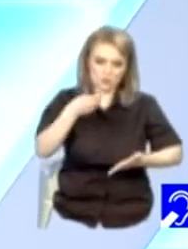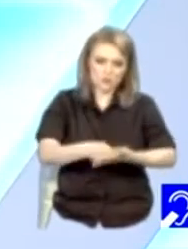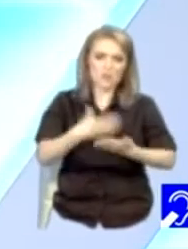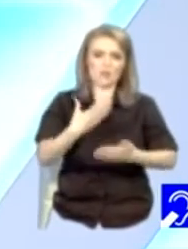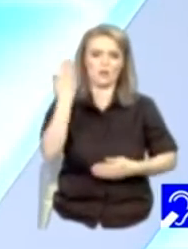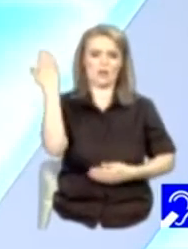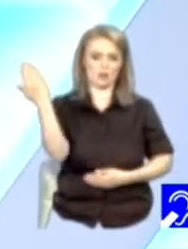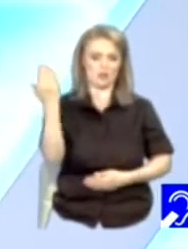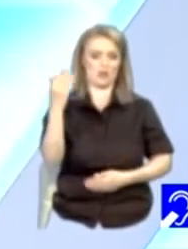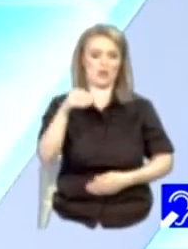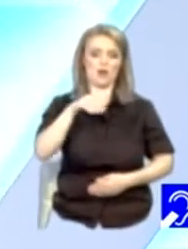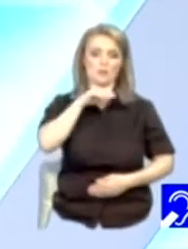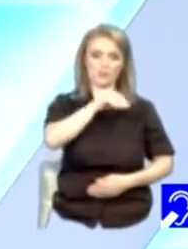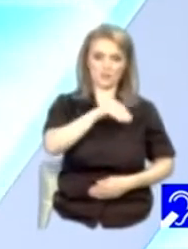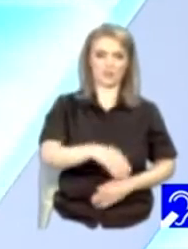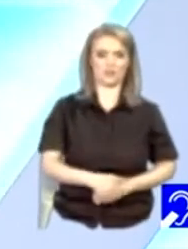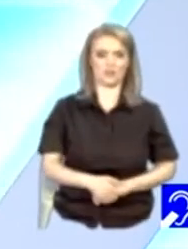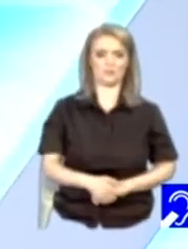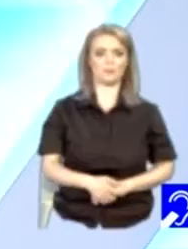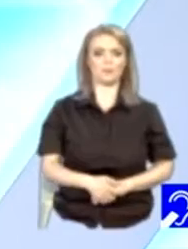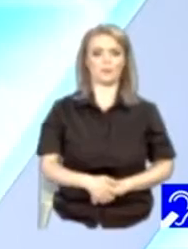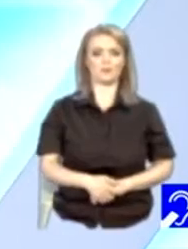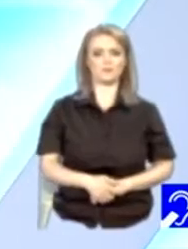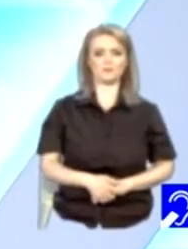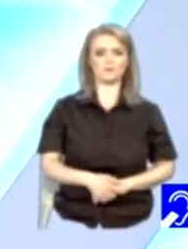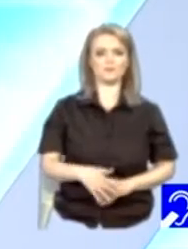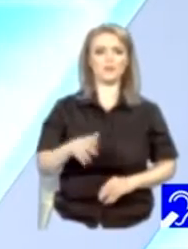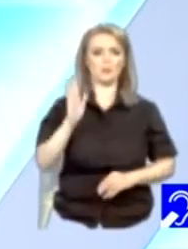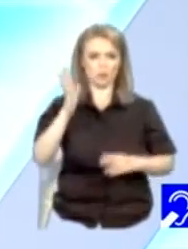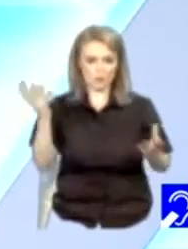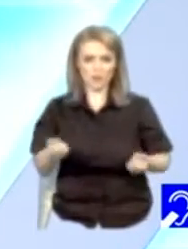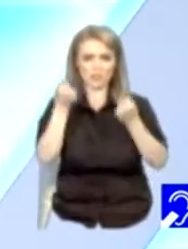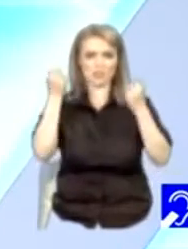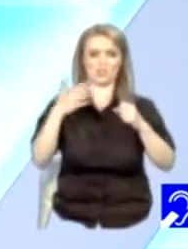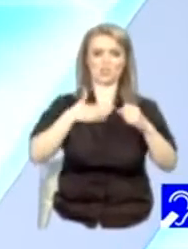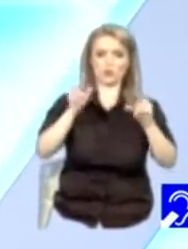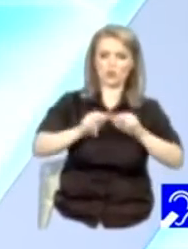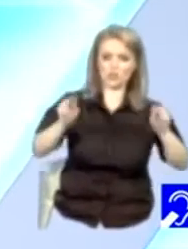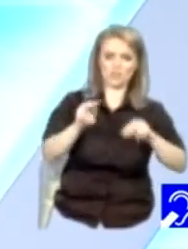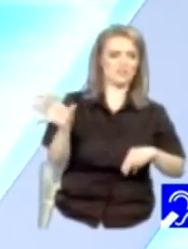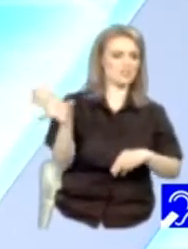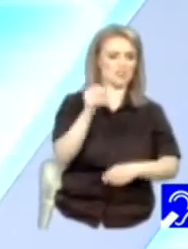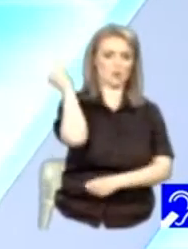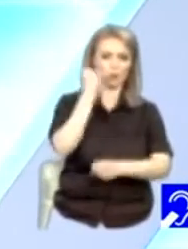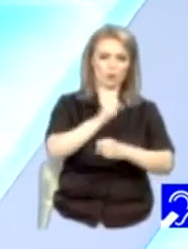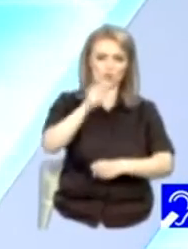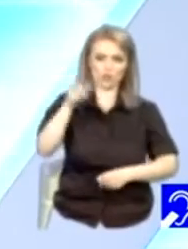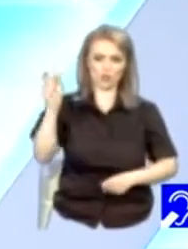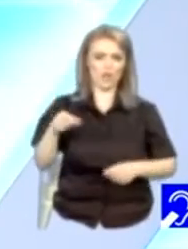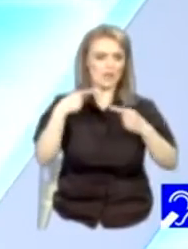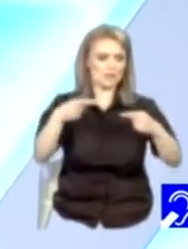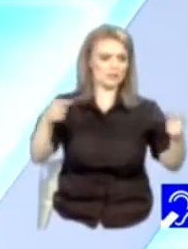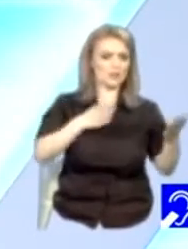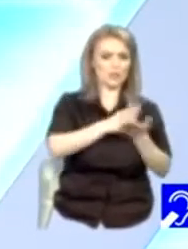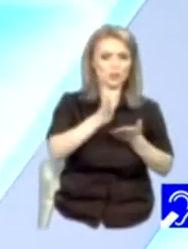refer și la comunitatea științifică, și la profesorii noștri, și la toți muncitorii, inclusiv în toate